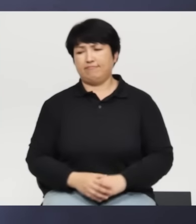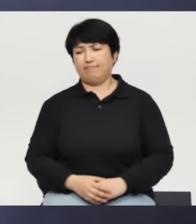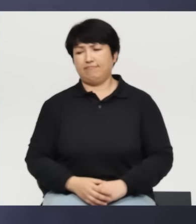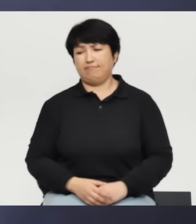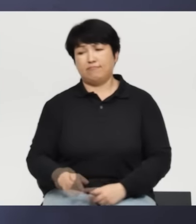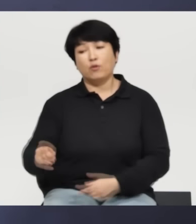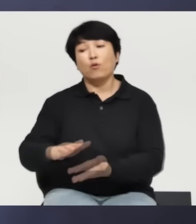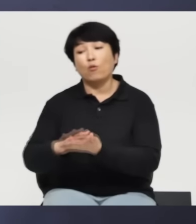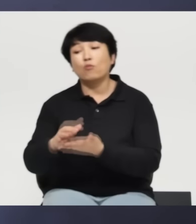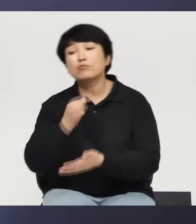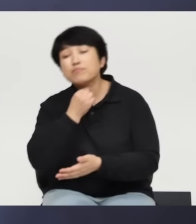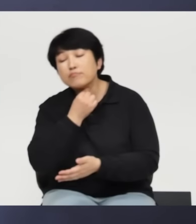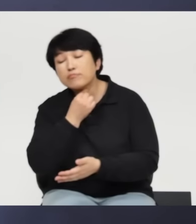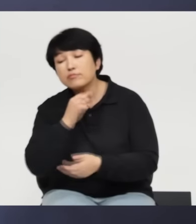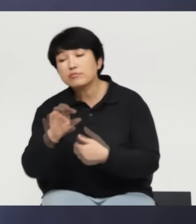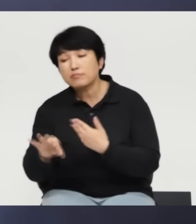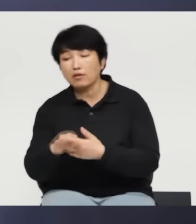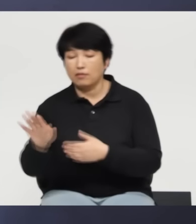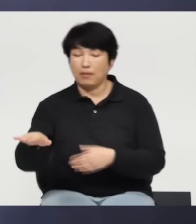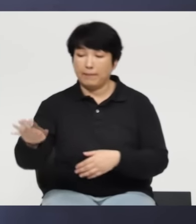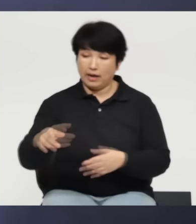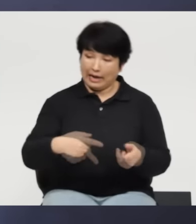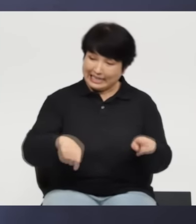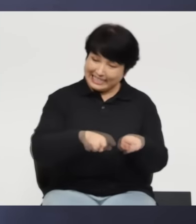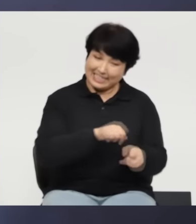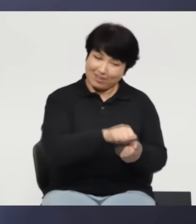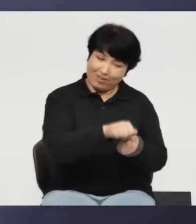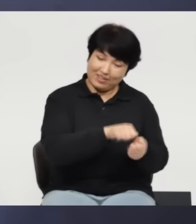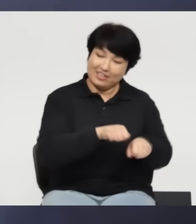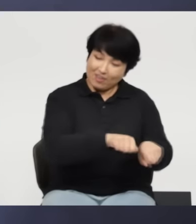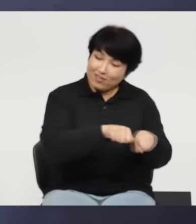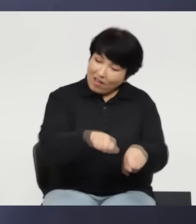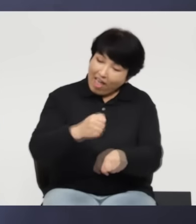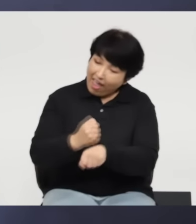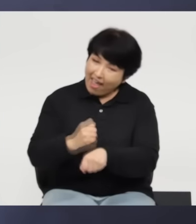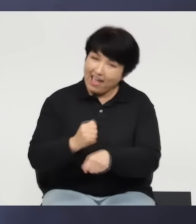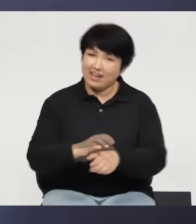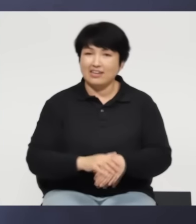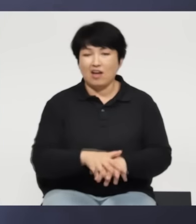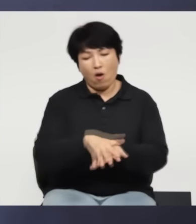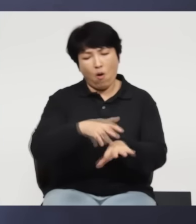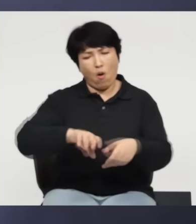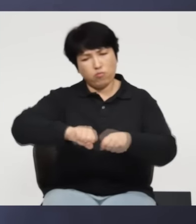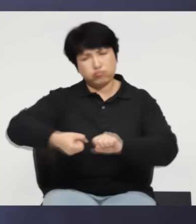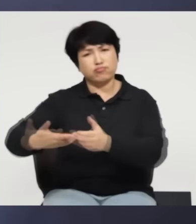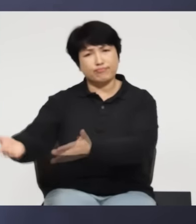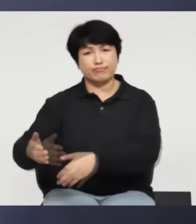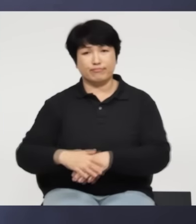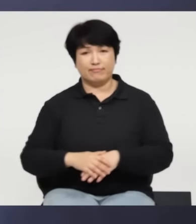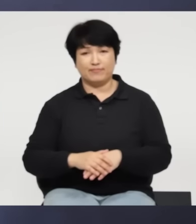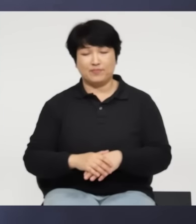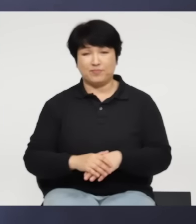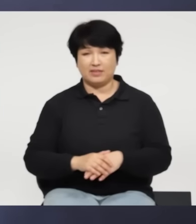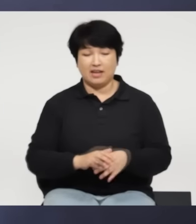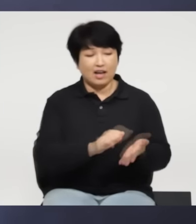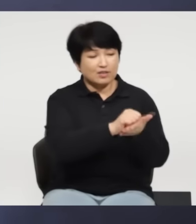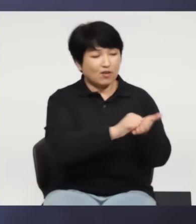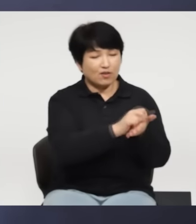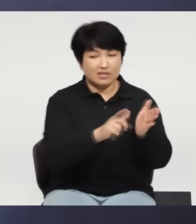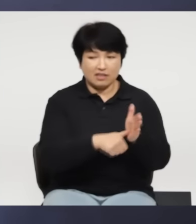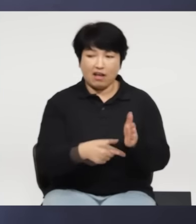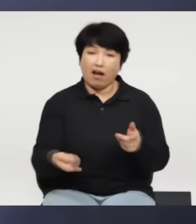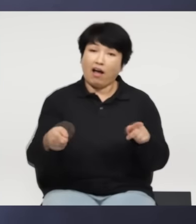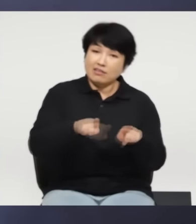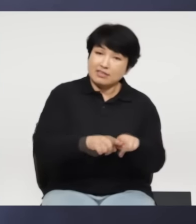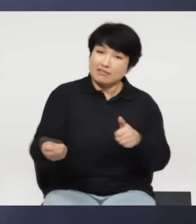먹는 거야. 그러니까, 놀라면 내하고 일을 같이 하자. 청소할 때, 자, 걸레 안 해줄게. 자, 청소하면서 놀자. 설거지 할 때, 놀고